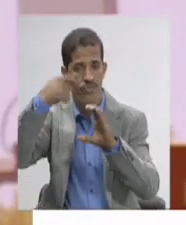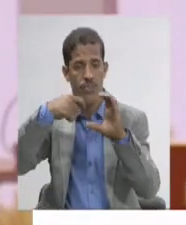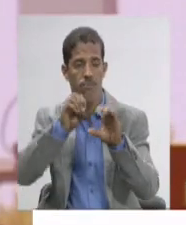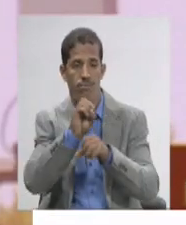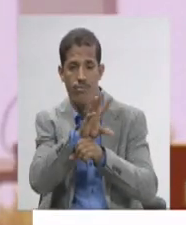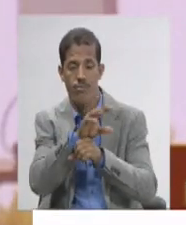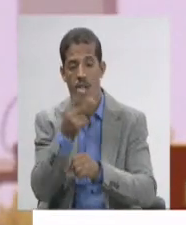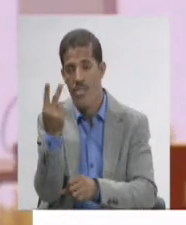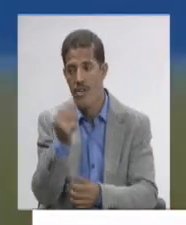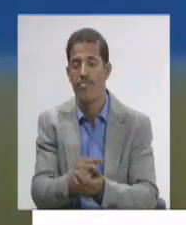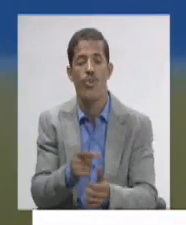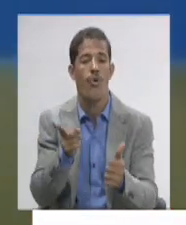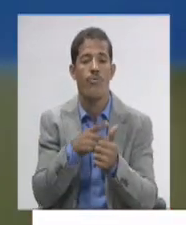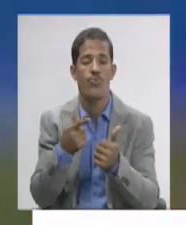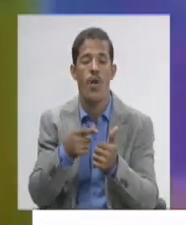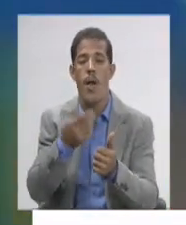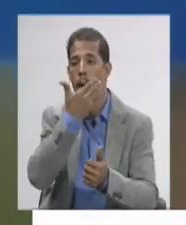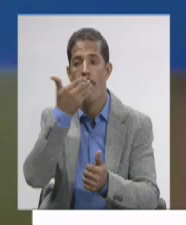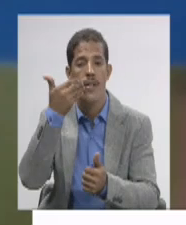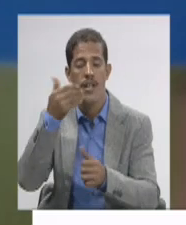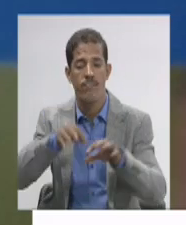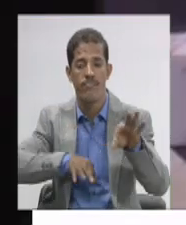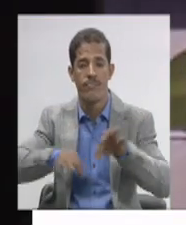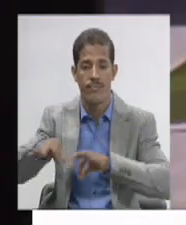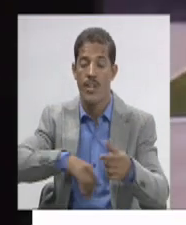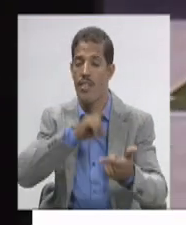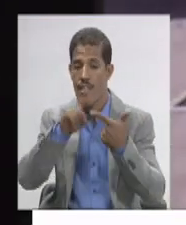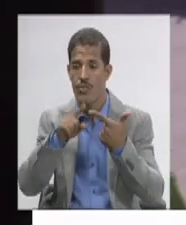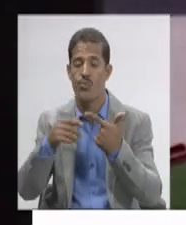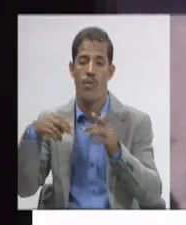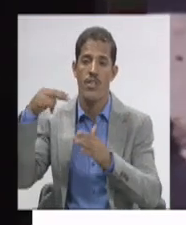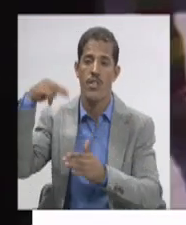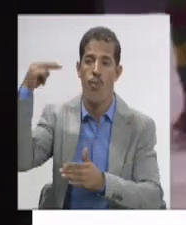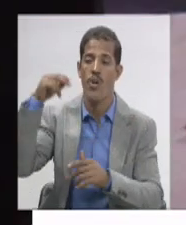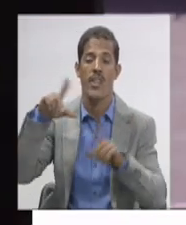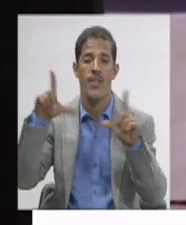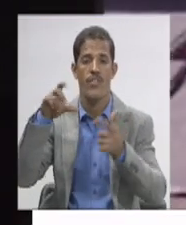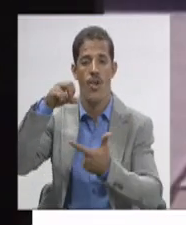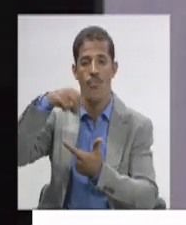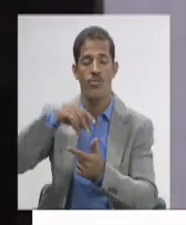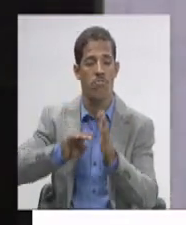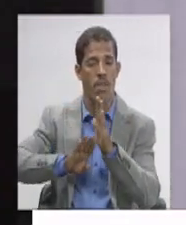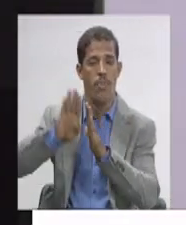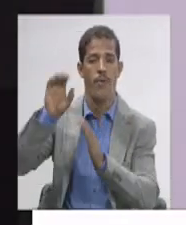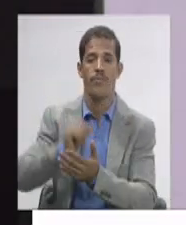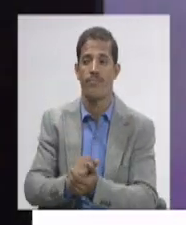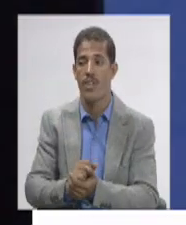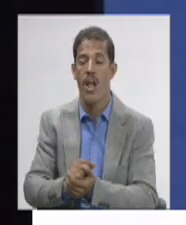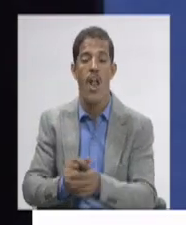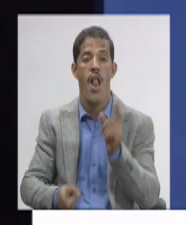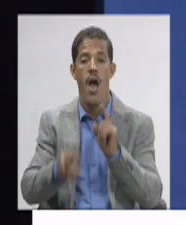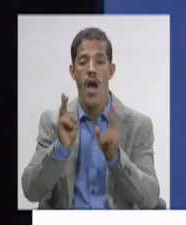اولهما عن المسطره الرمضانيه وثانيهما عن التطور الذي شهدته القناه واختتم الحفل باخذ